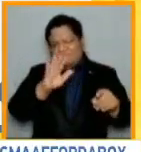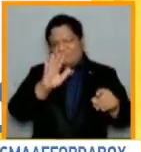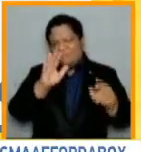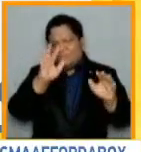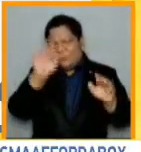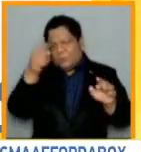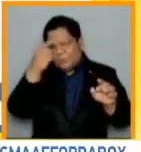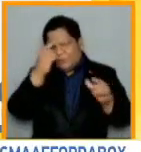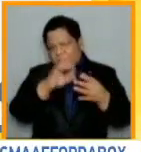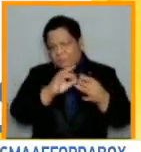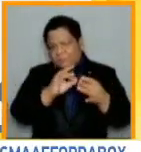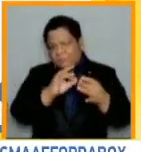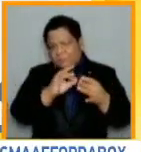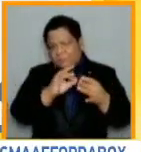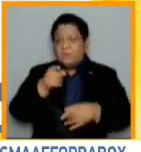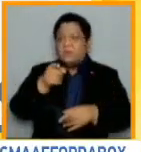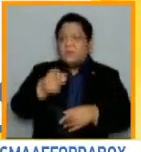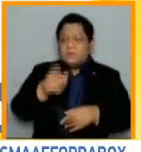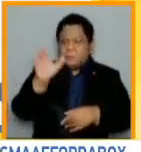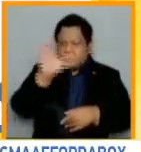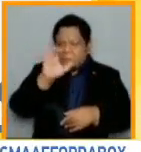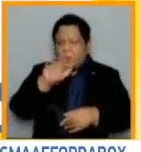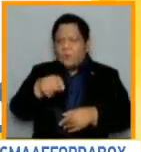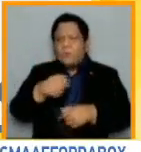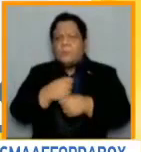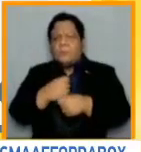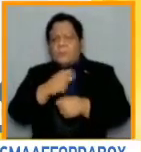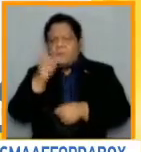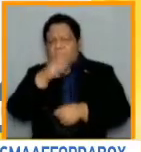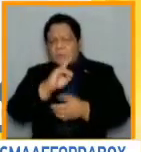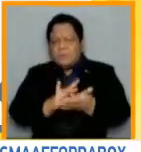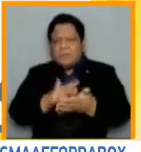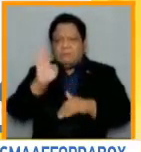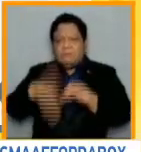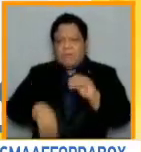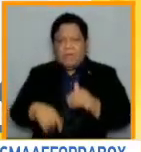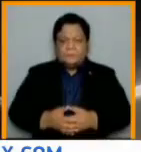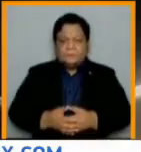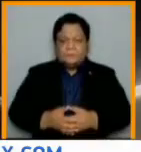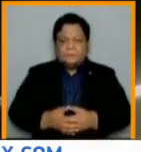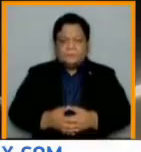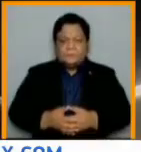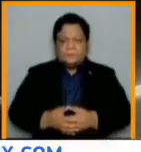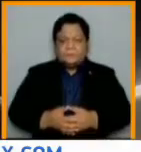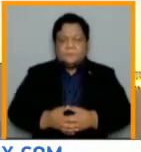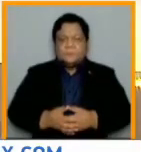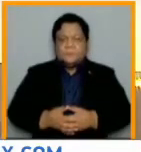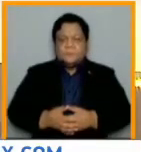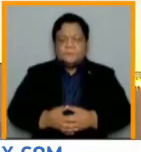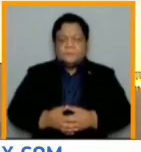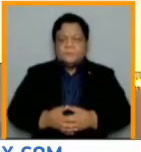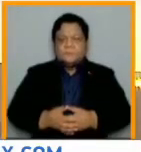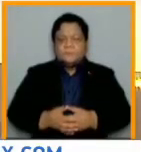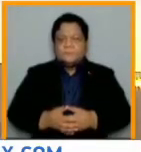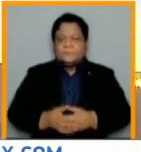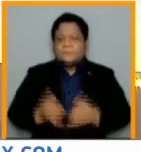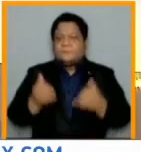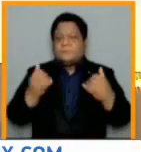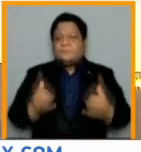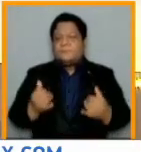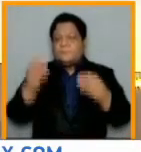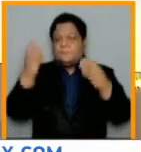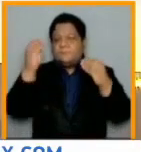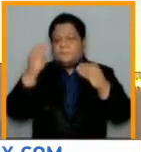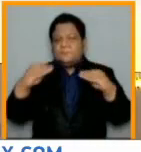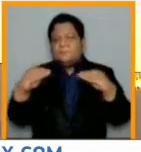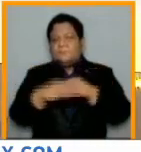pekeng gamot ang habulin imbis na pahirapan ang mga mamamayan at maliliit na tindahan. Silipin po natin ulit ang lagay ng trapiko sa